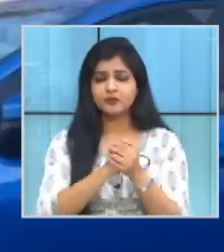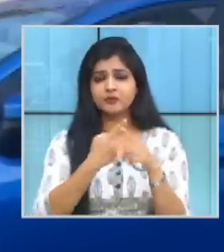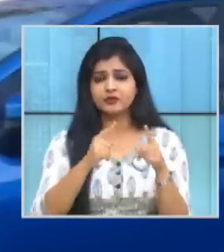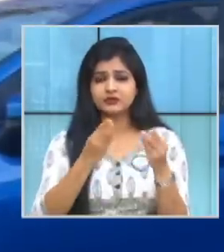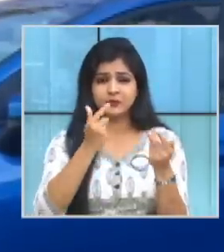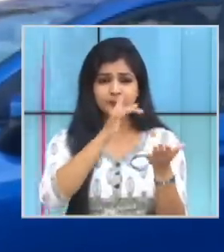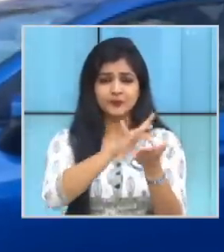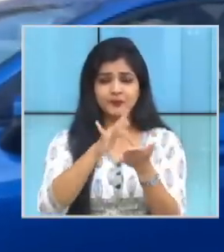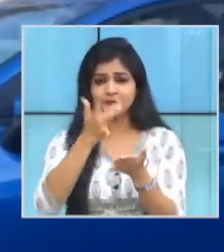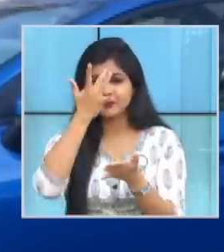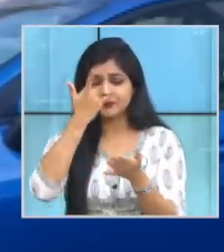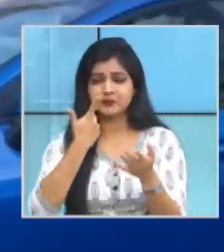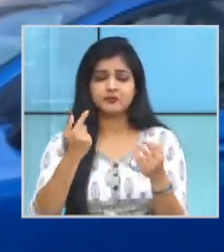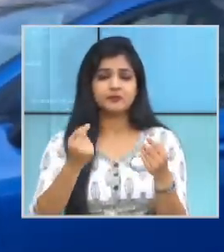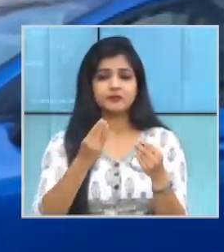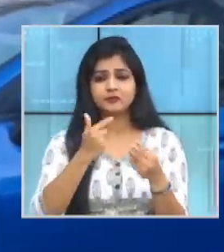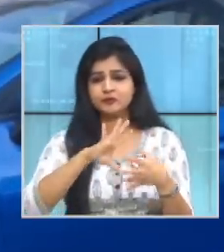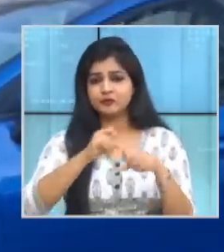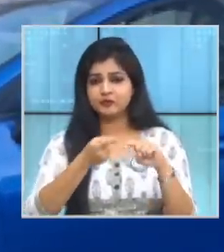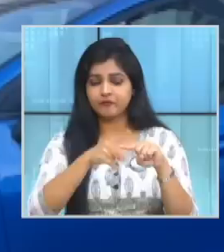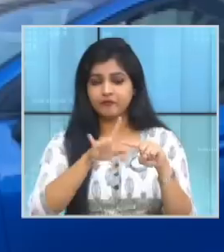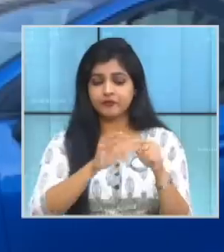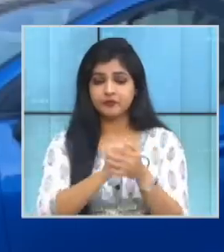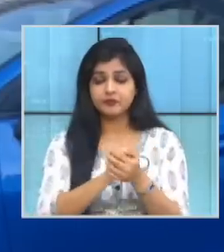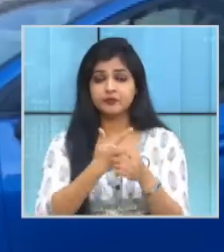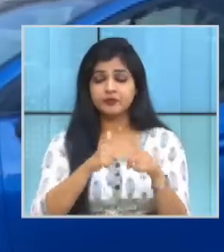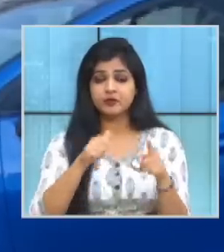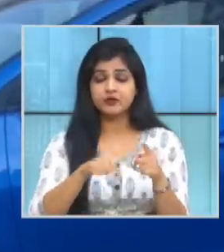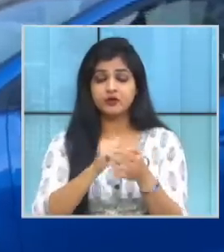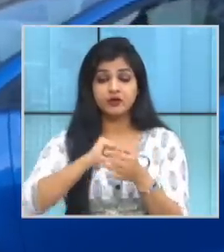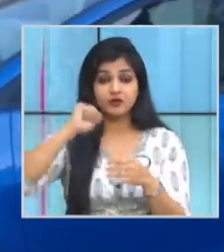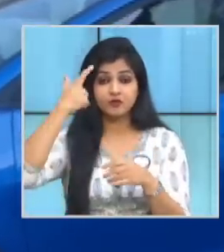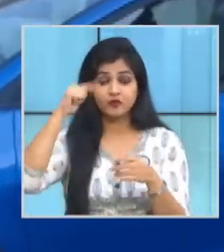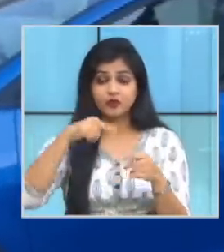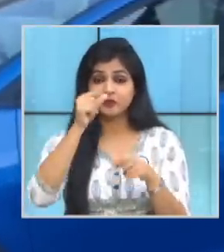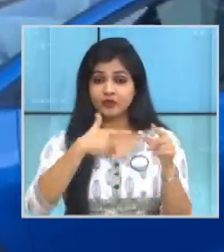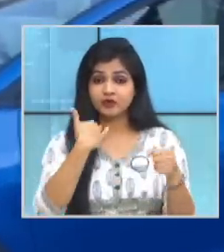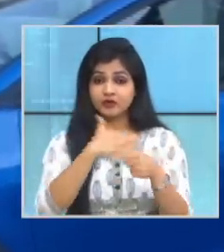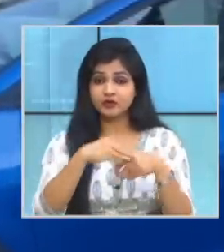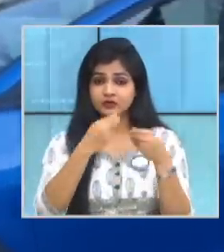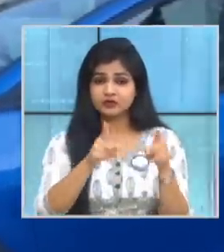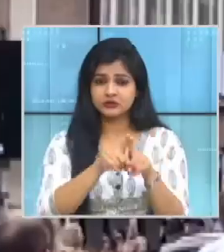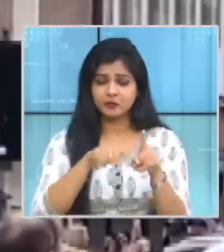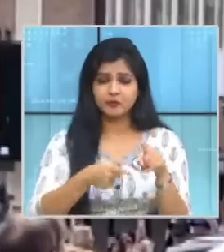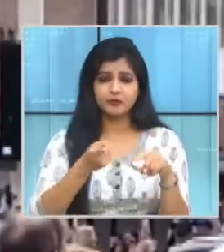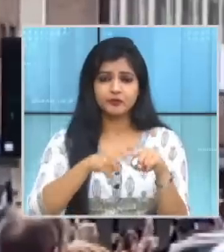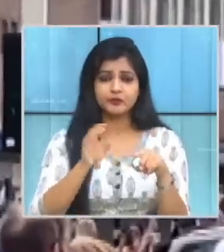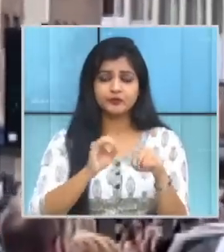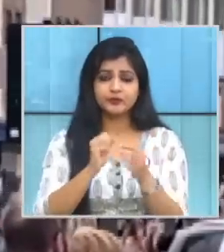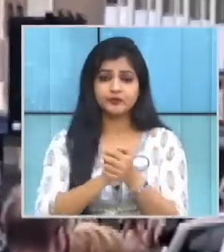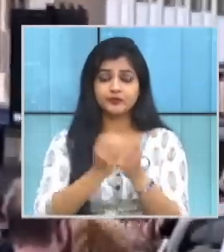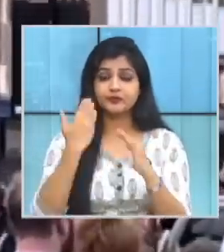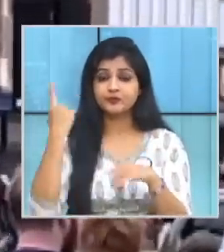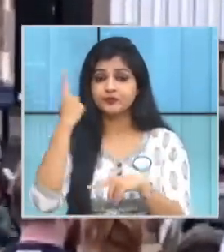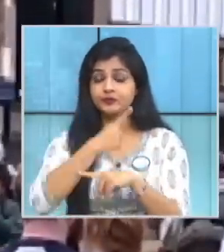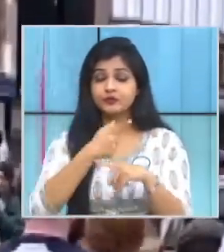എന്തൊക്കെയോ വയലൻസ് ഒക്കെ ഉണ്ട്. പക്ഷേ ആളുകളെ ഇതുവരെയും ആ പ്രൊട്ടസ്റ്റ് മൂലം ആളുകളെ കൊല്ലുകയോ അങ്ങനെയുള്ള യാതൊന്നും സംഭവിച്ചിട്ടില്ല. കഴിഞ്ഞ ദിവസങ്ങളെ